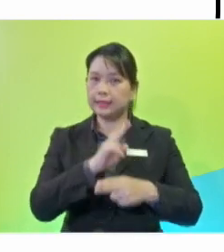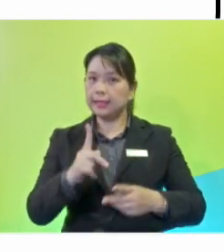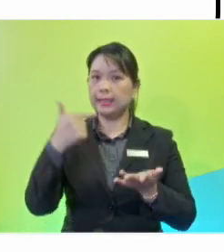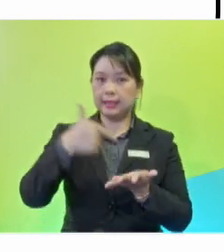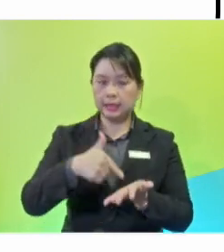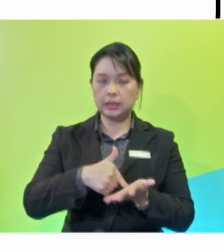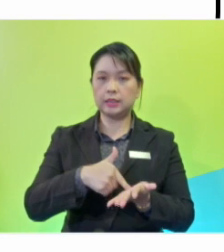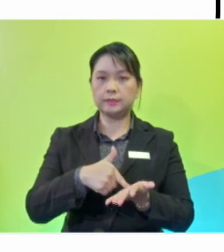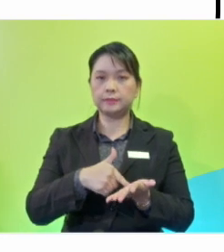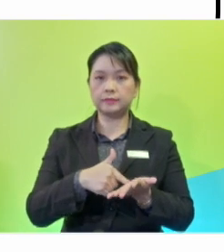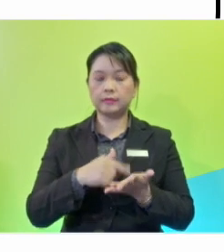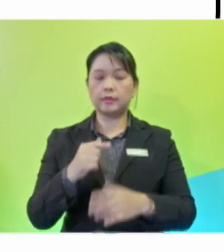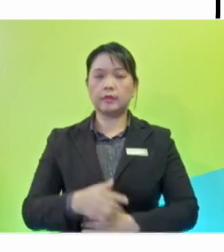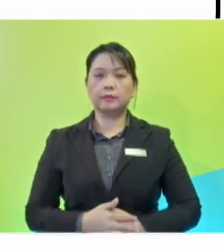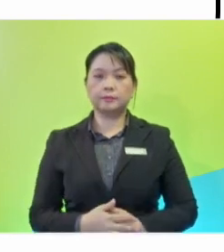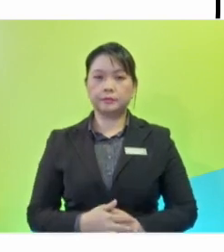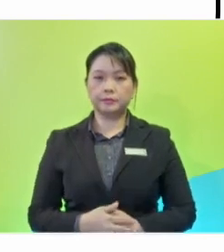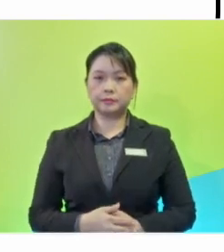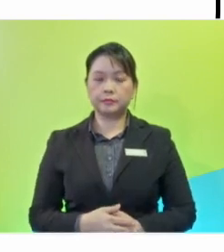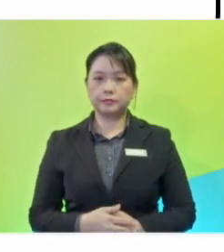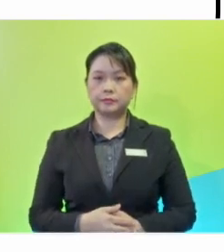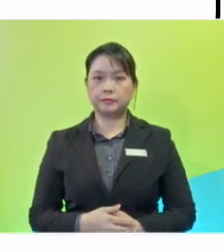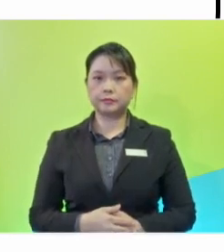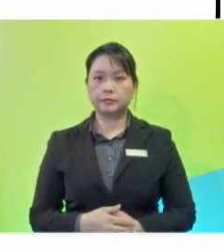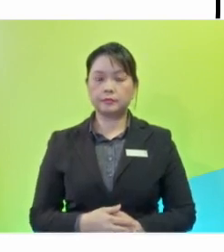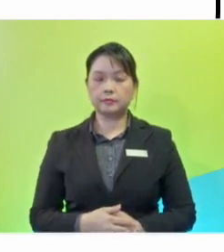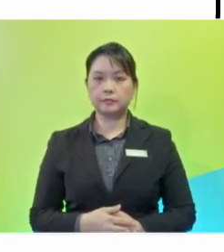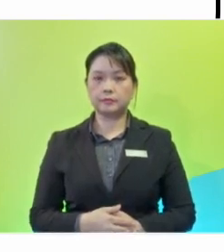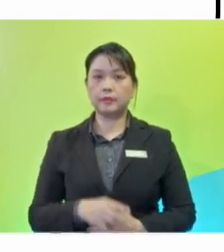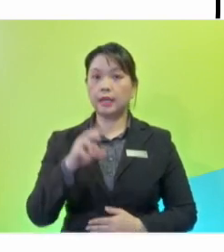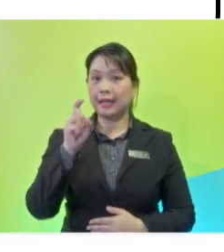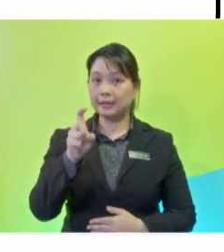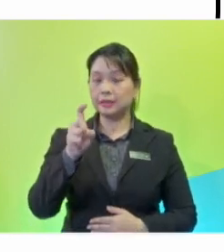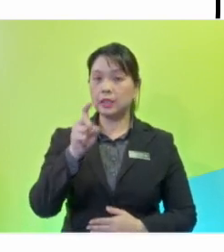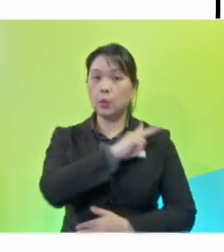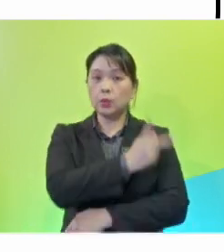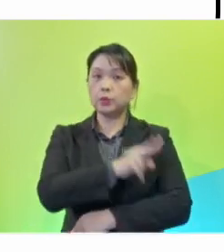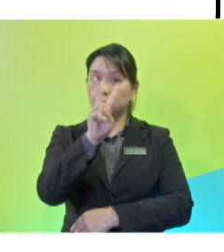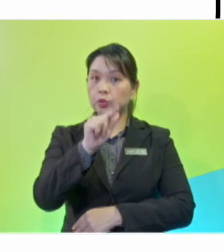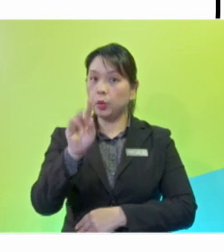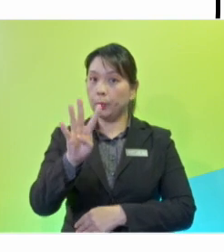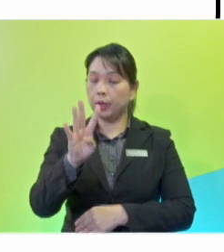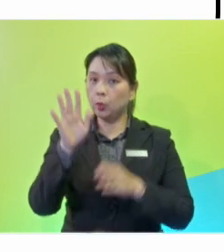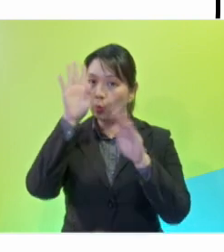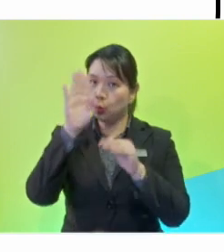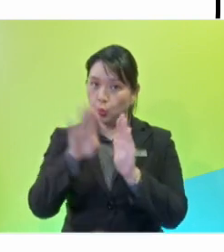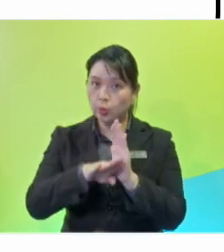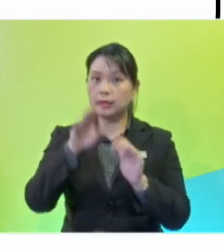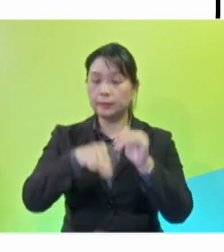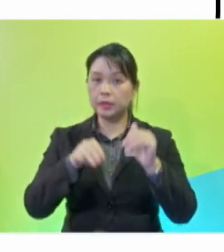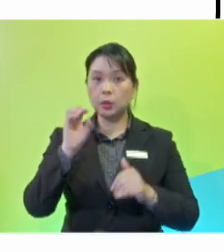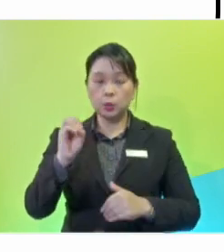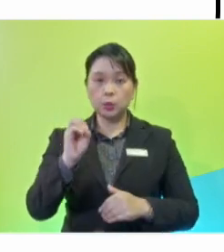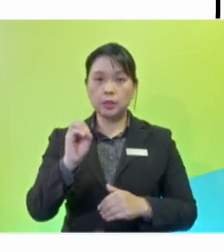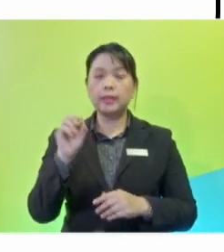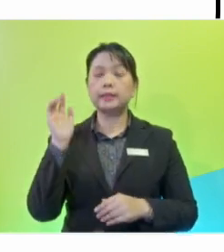dia akan jadi x² - 4 lebih kecil lebih kosong ini adalah ungkapan Aji berat itu Macam mana kita selesaikan kita